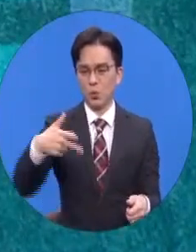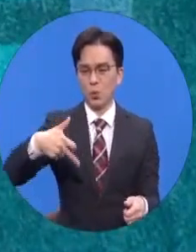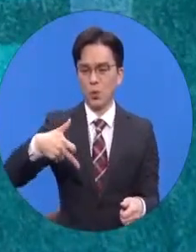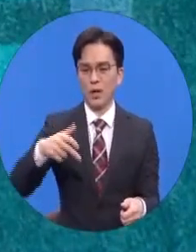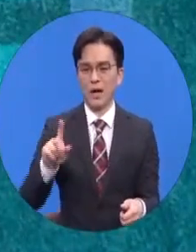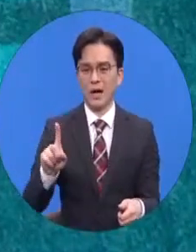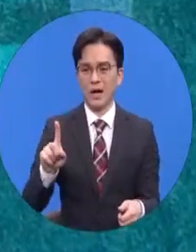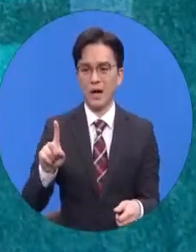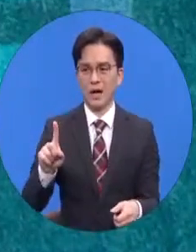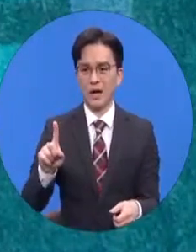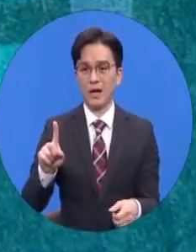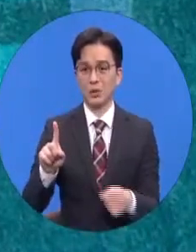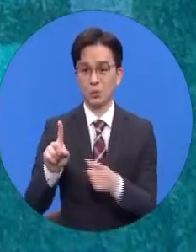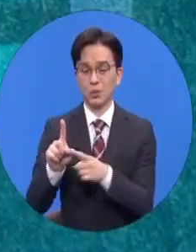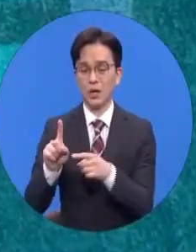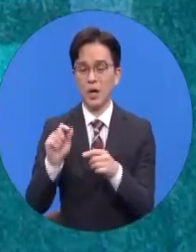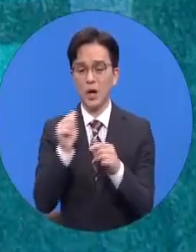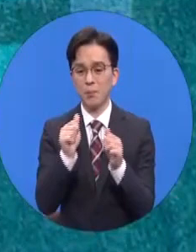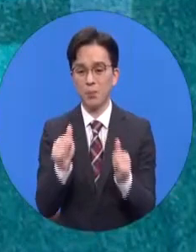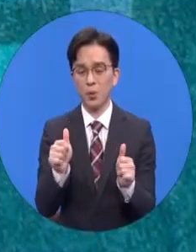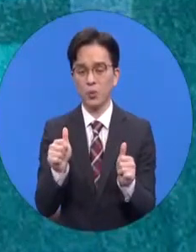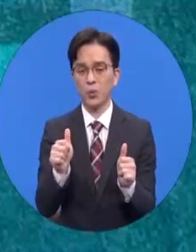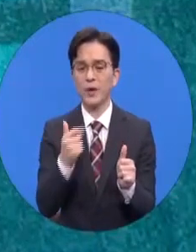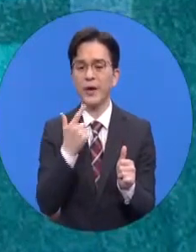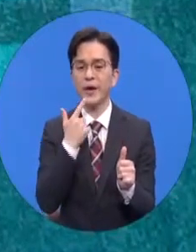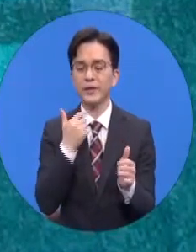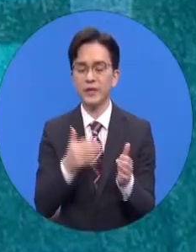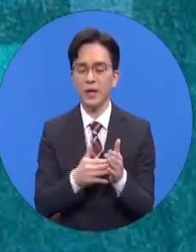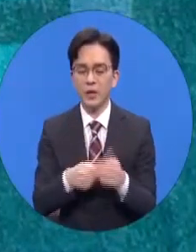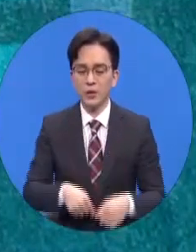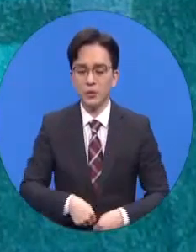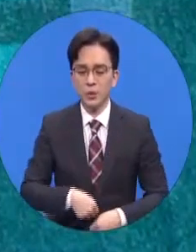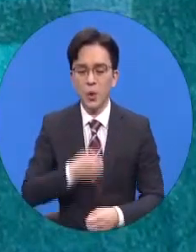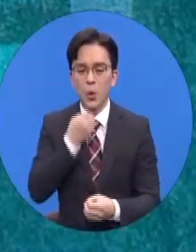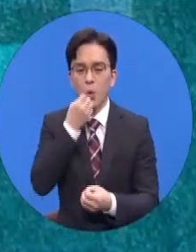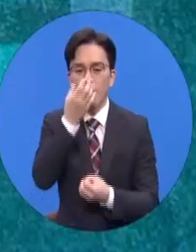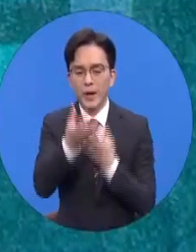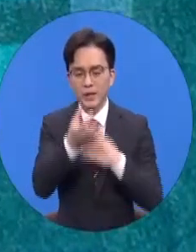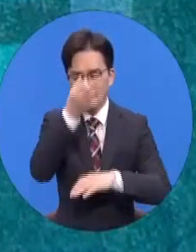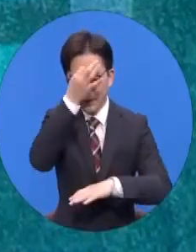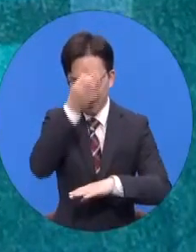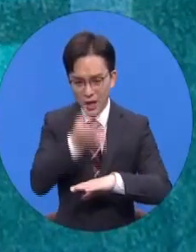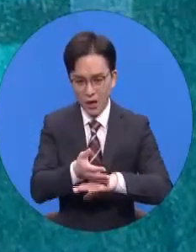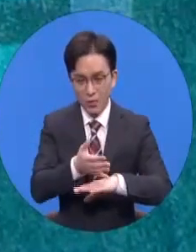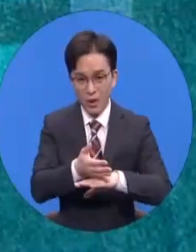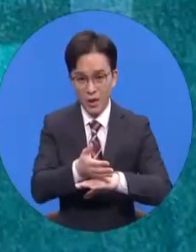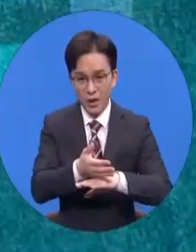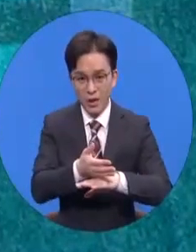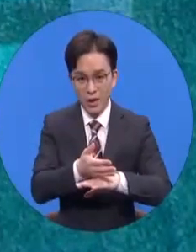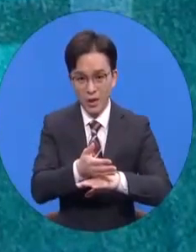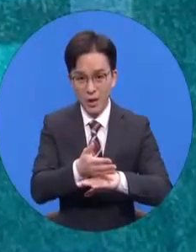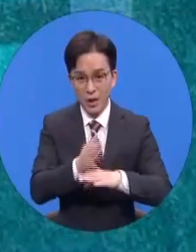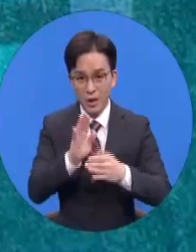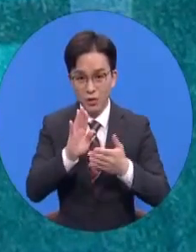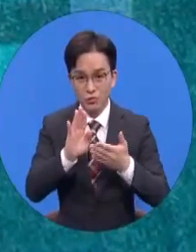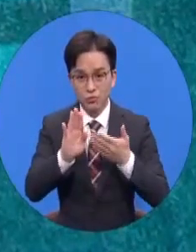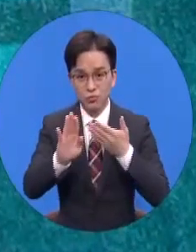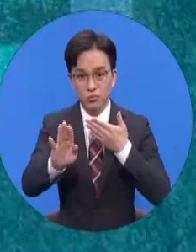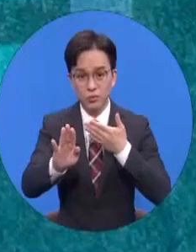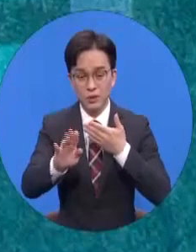언급하면서 이에 대해서 사과 한다 라는 뜻을 밝혔죠 그런데 그 발언 이후에 그 여진이 계속되고